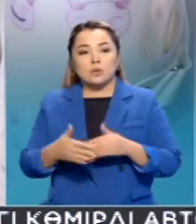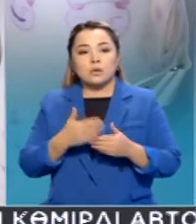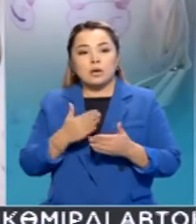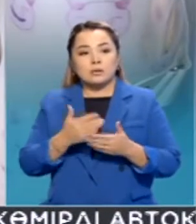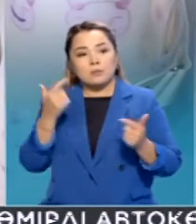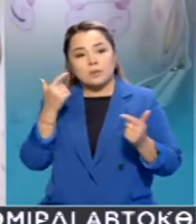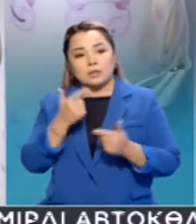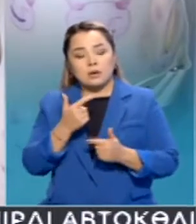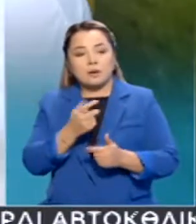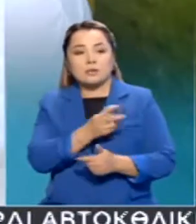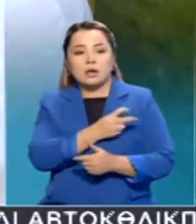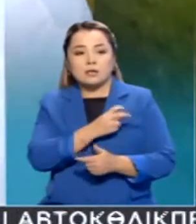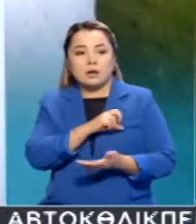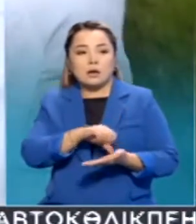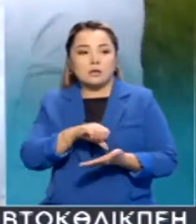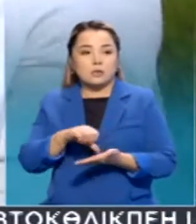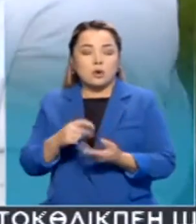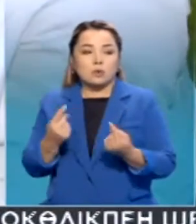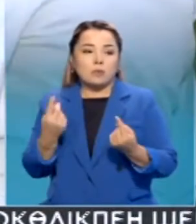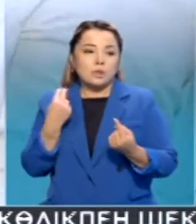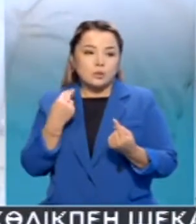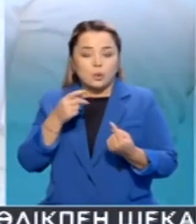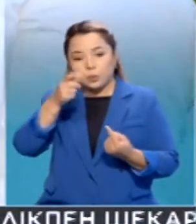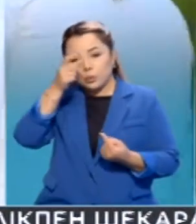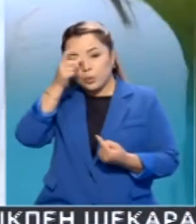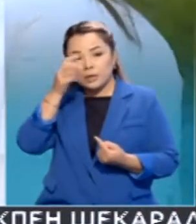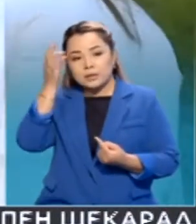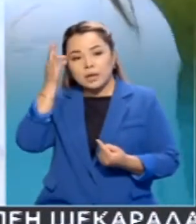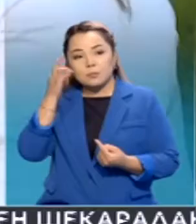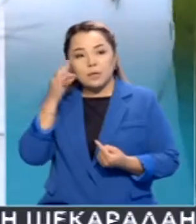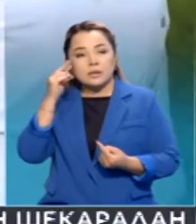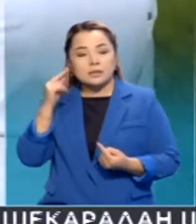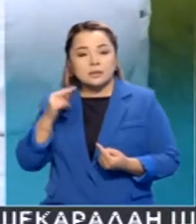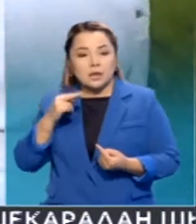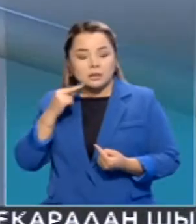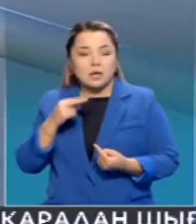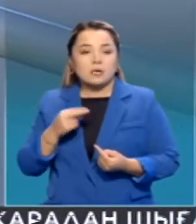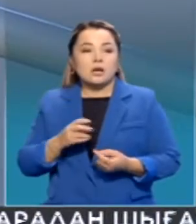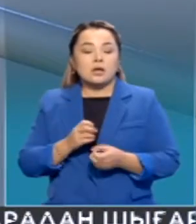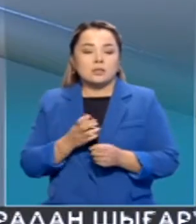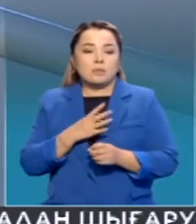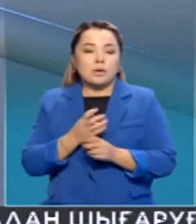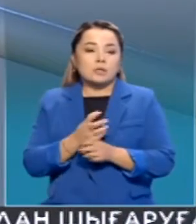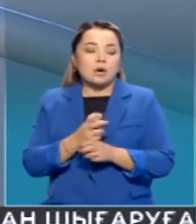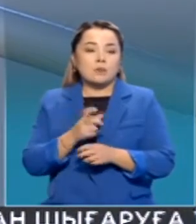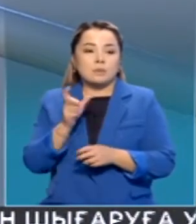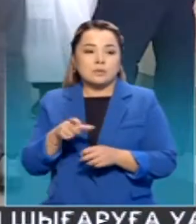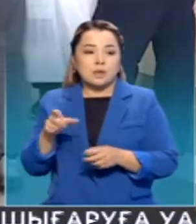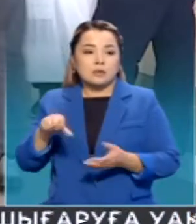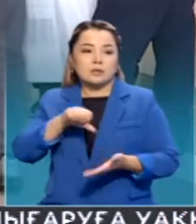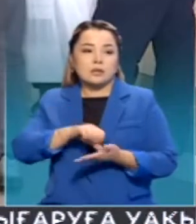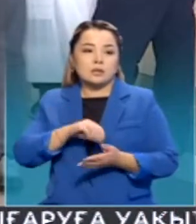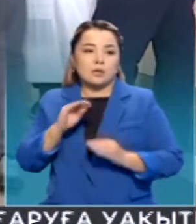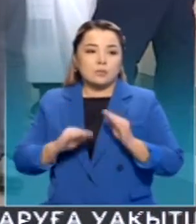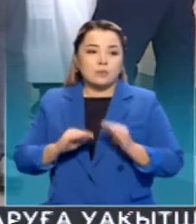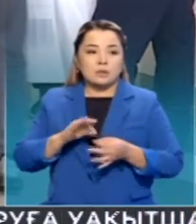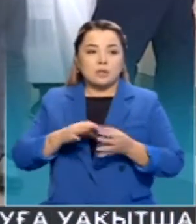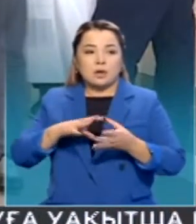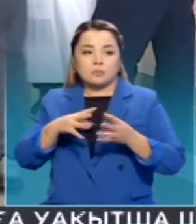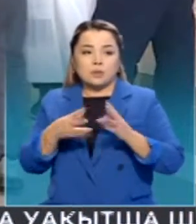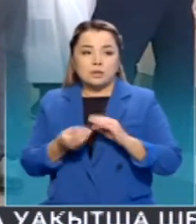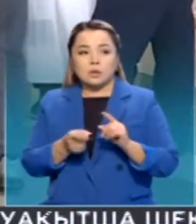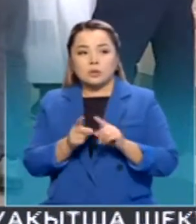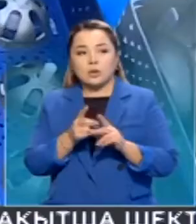қатысты. Басқосуда Ұлыбритания, Ресей, Түркия, Германия мен Қытайдан келген травматологтар соңғы жетістігі мен мүмкіндіктерін таныстырды.